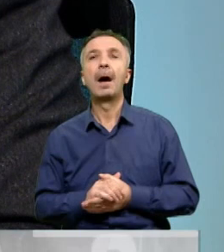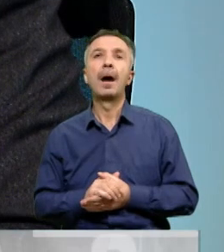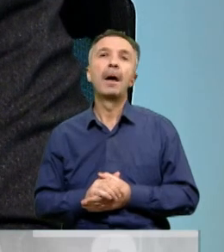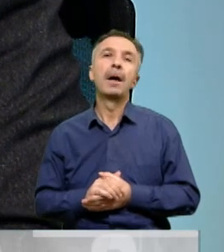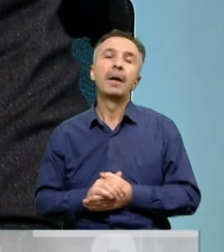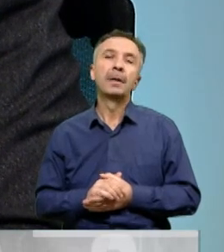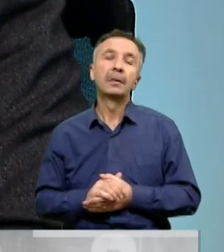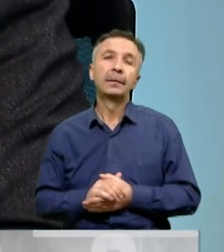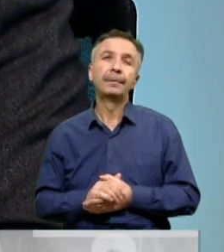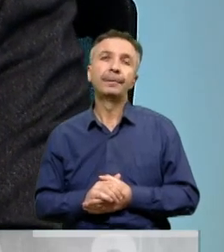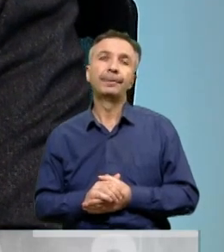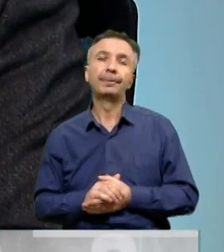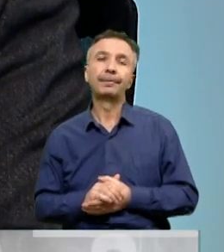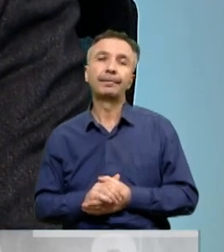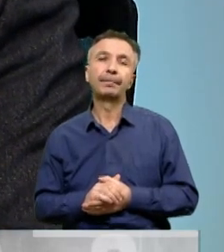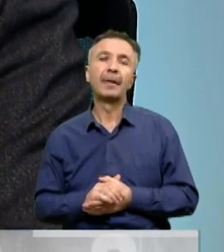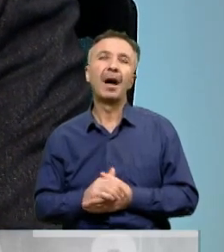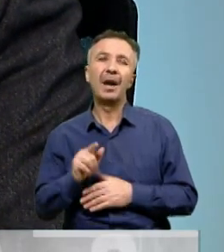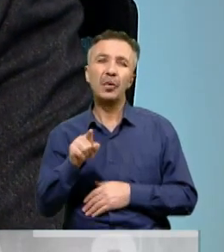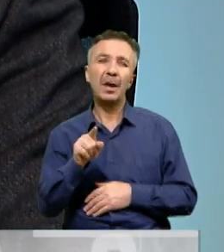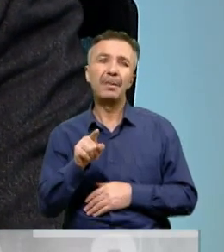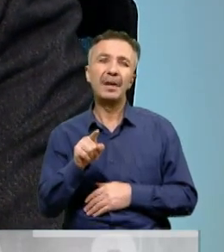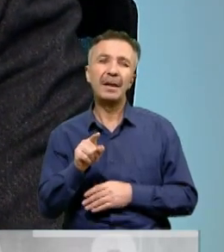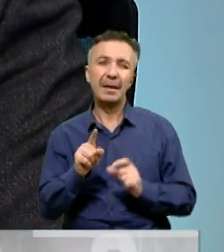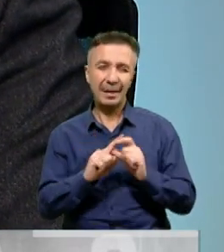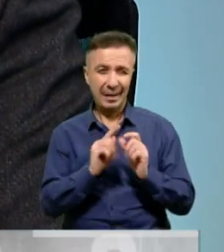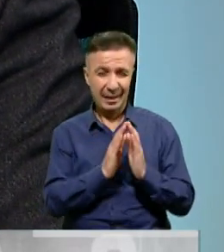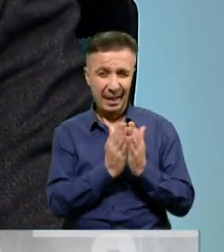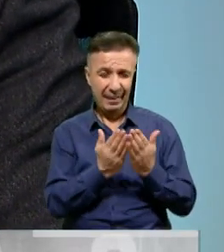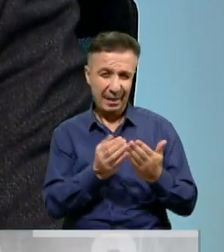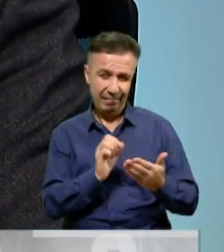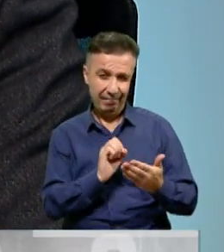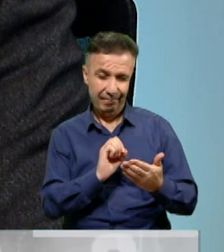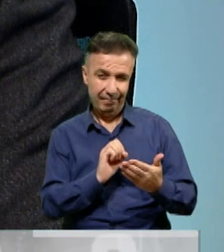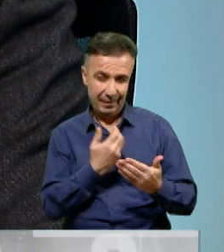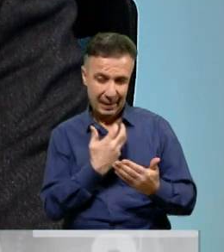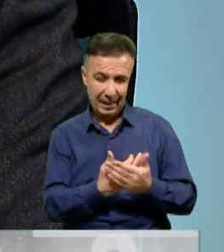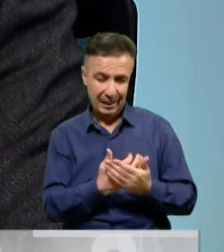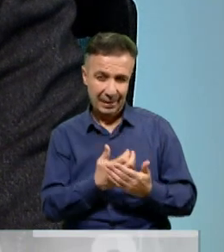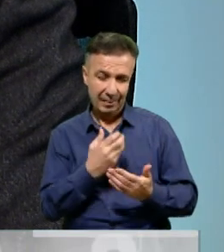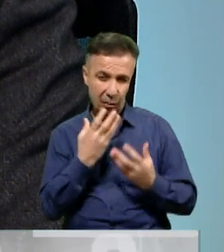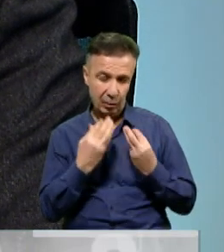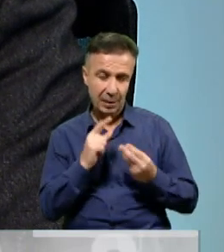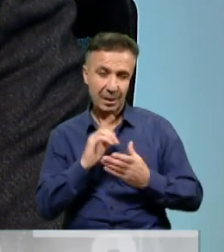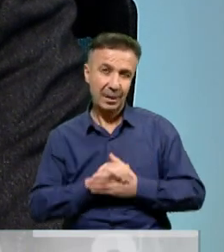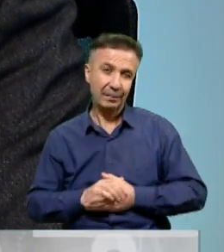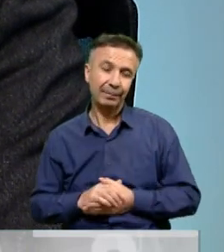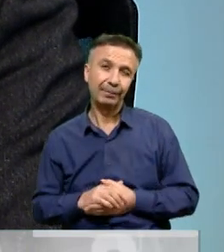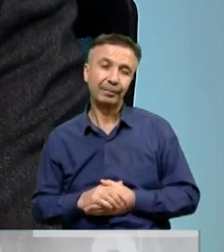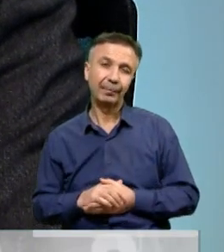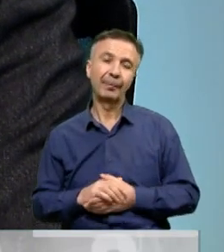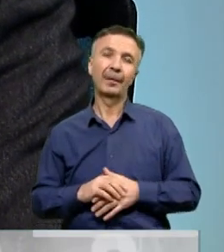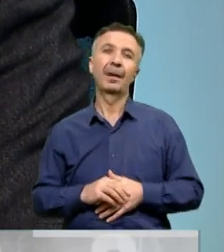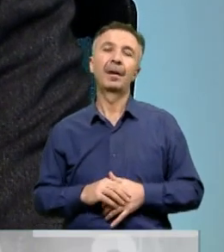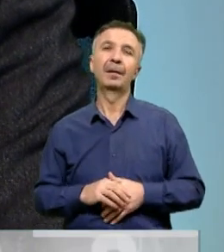şöyle bir defterimiz olmalı. Şöyle küçük bir defterimiz olmalı. Şimdi bilgisayarlarda not kısımları var biliyorsunuz.